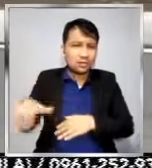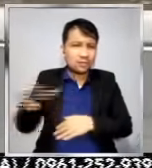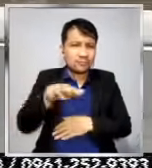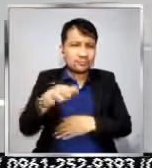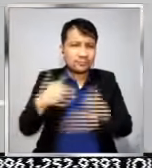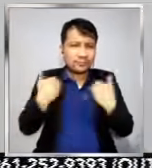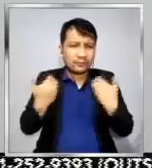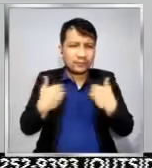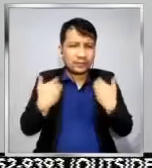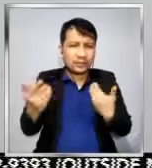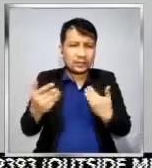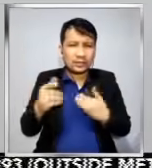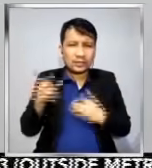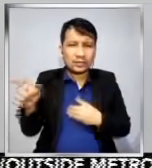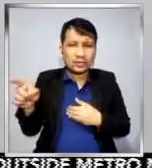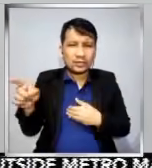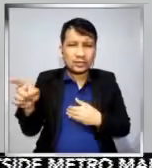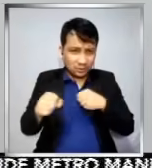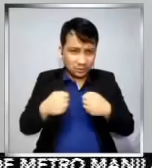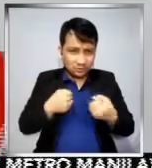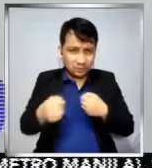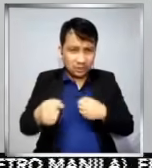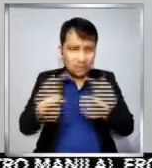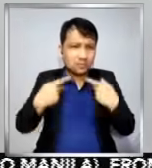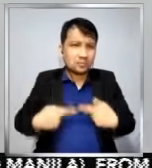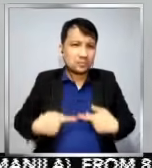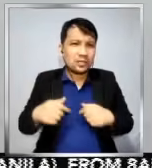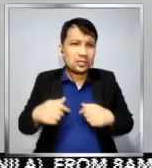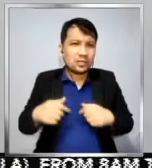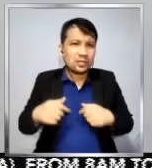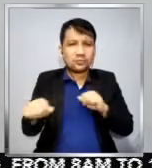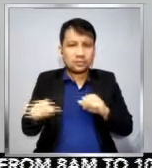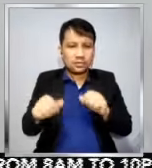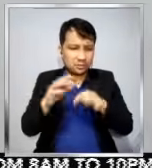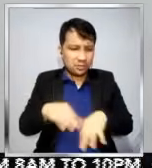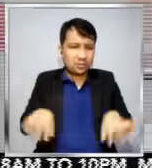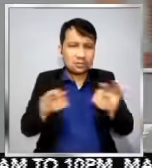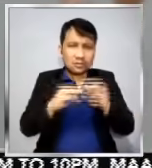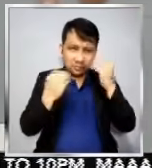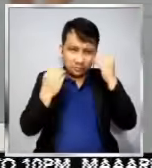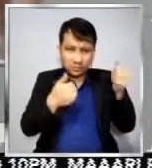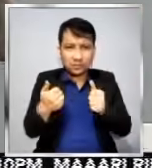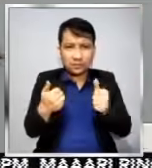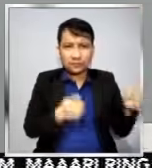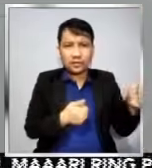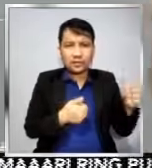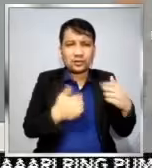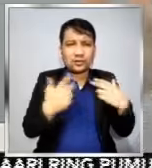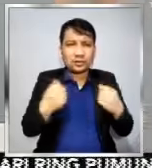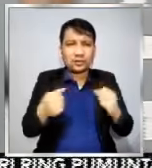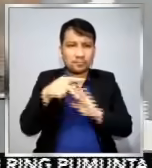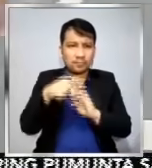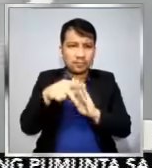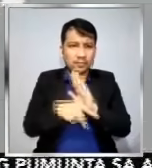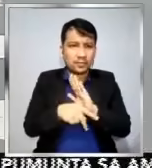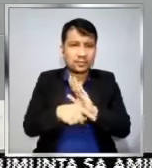indoor sports at physical activities. Basta nasusunod ang health protocols. Wala pang tugon dito